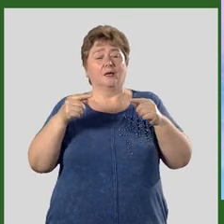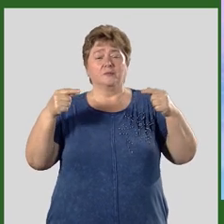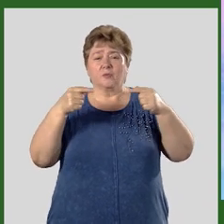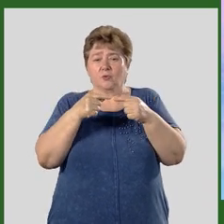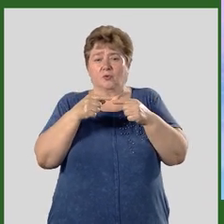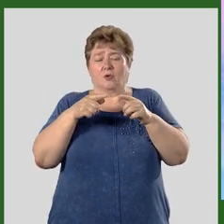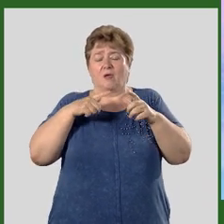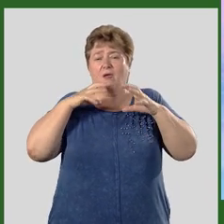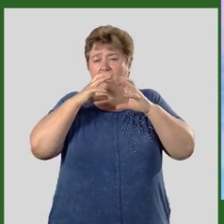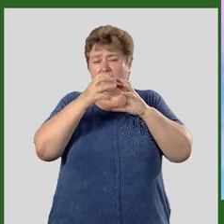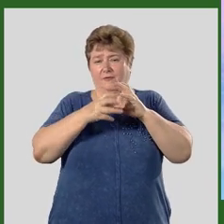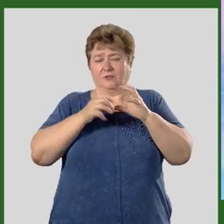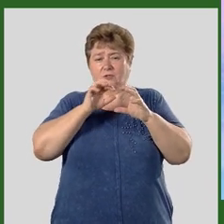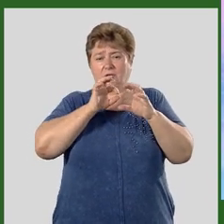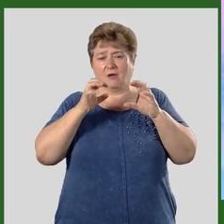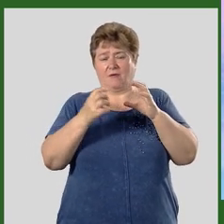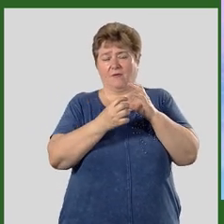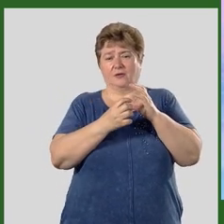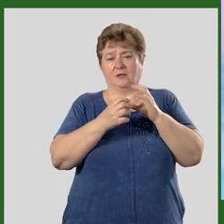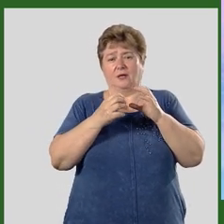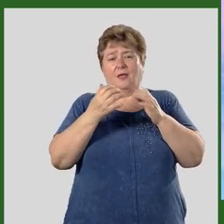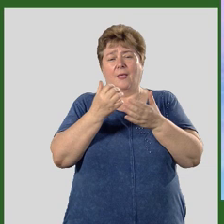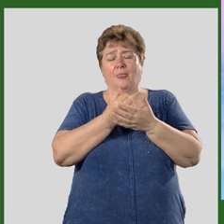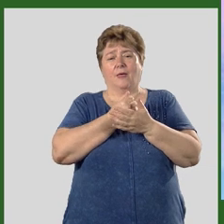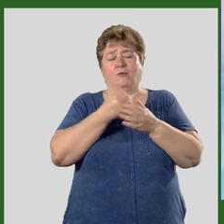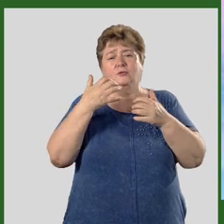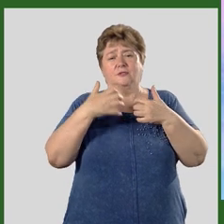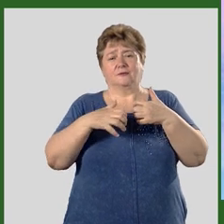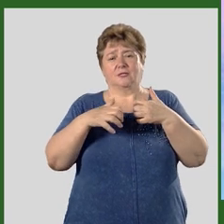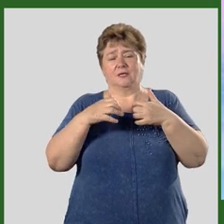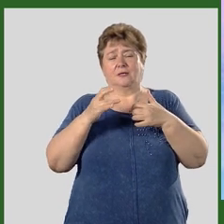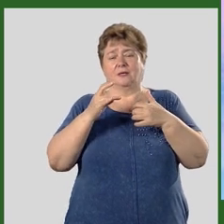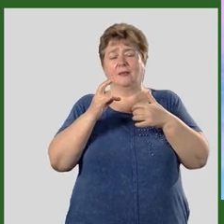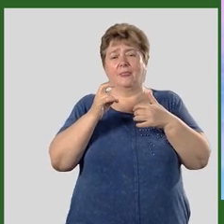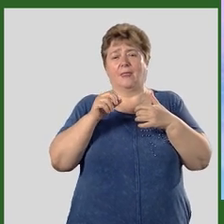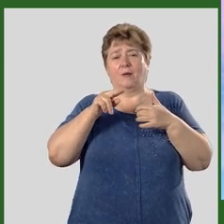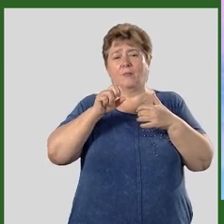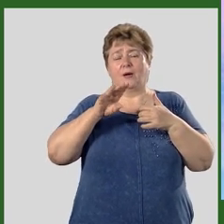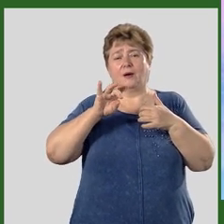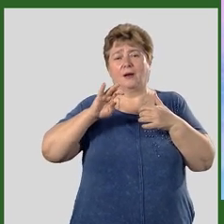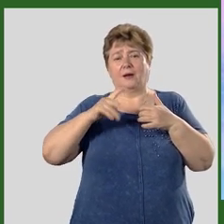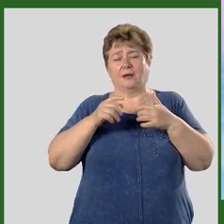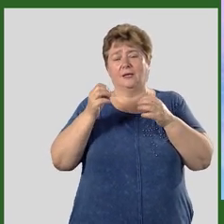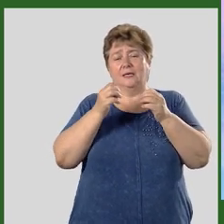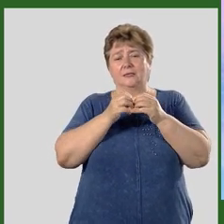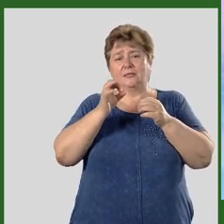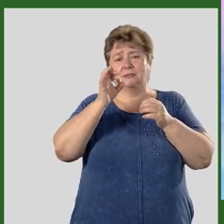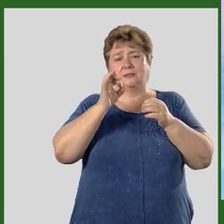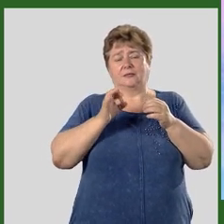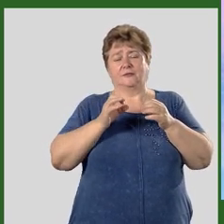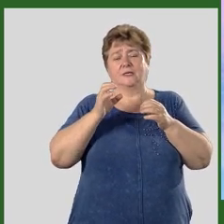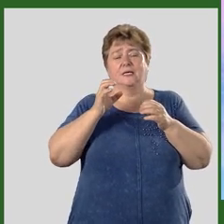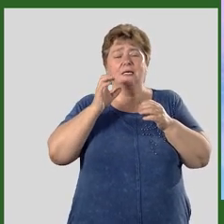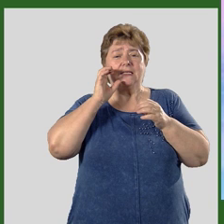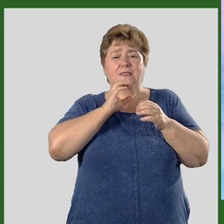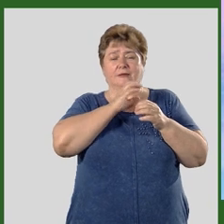совпадает с географическим экватором и находится в среднем на параллели 10 градусов